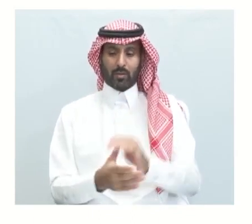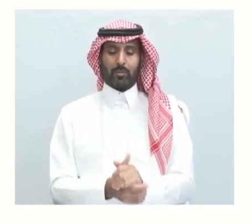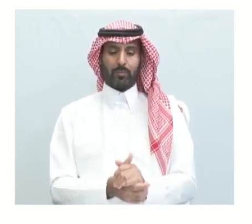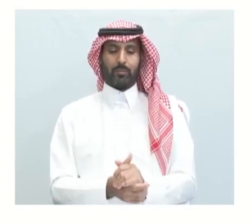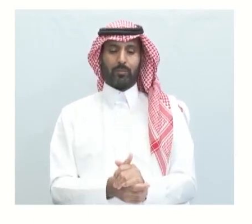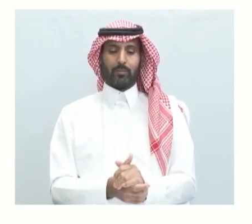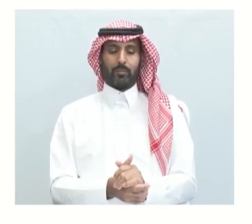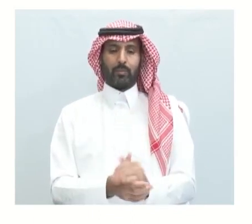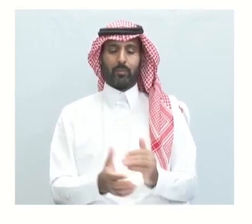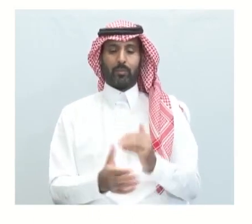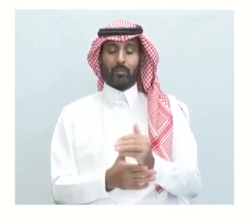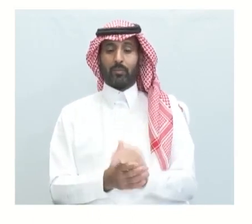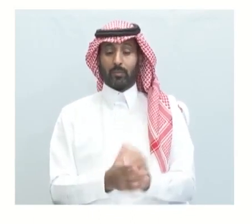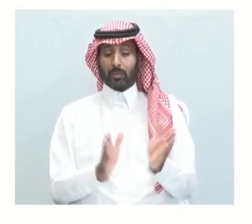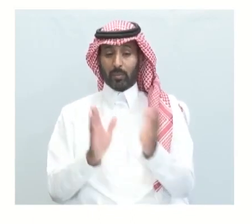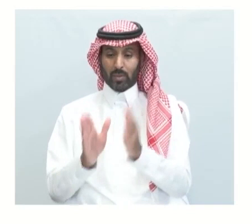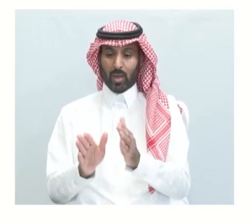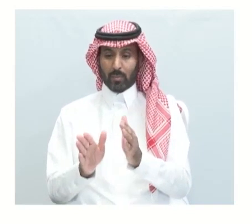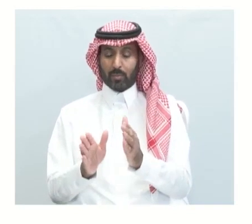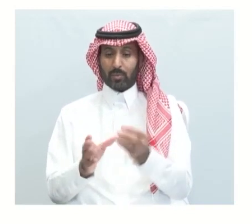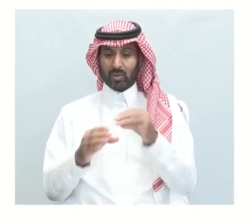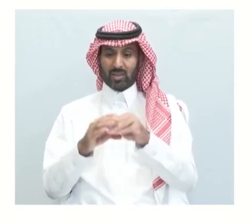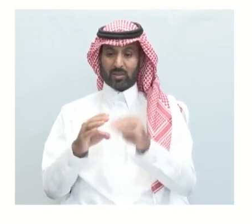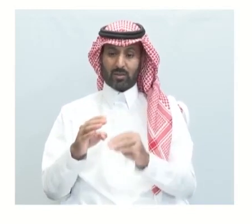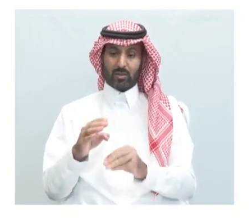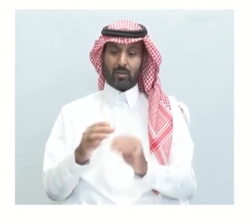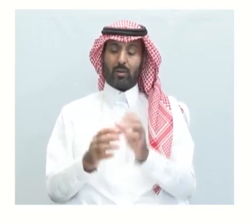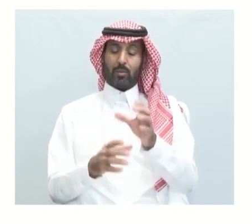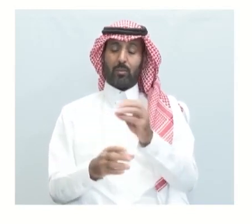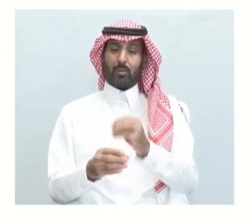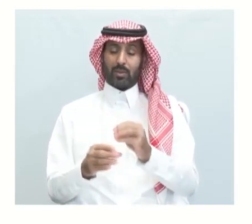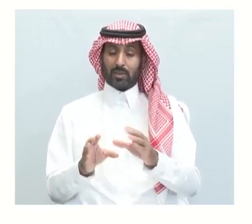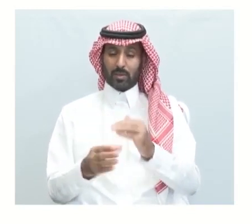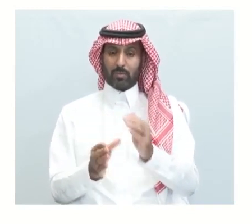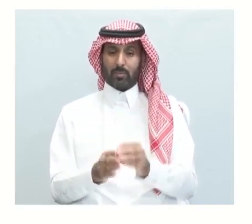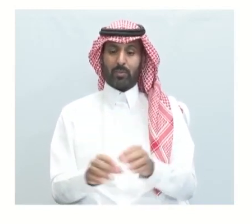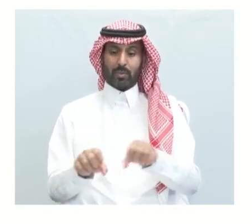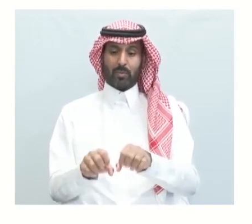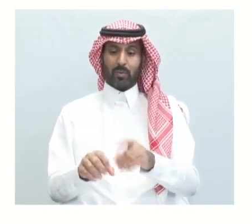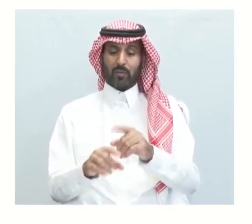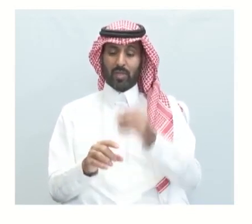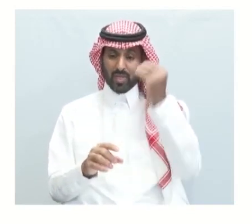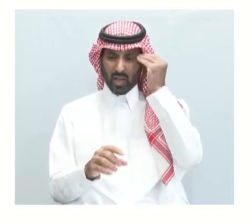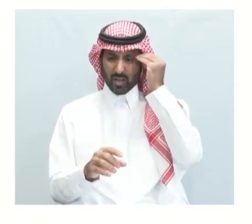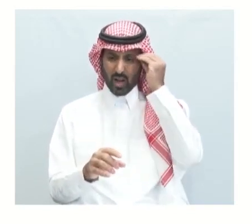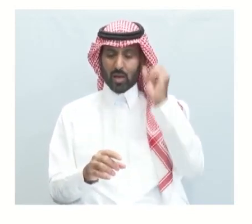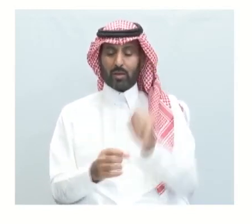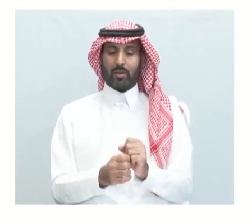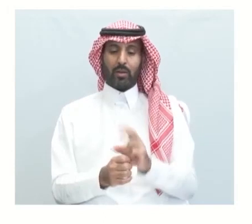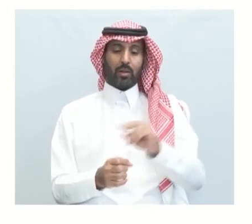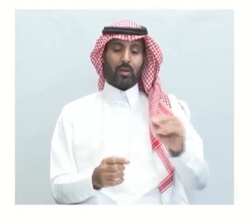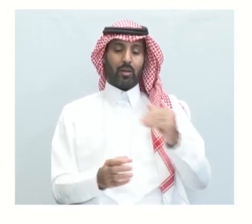ثابت اذا بما ان الثابت فستخزن في مواقع متجاوره في الذاكره ابرز